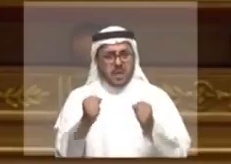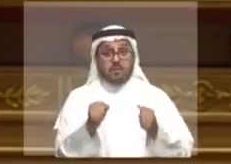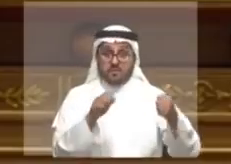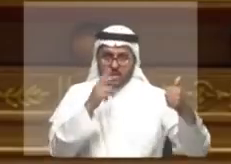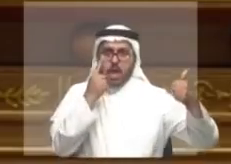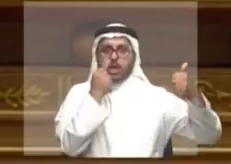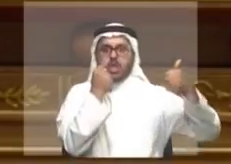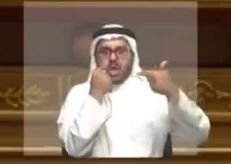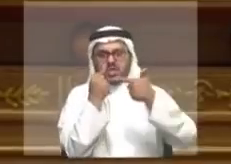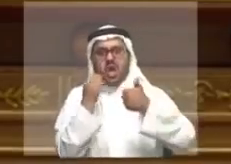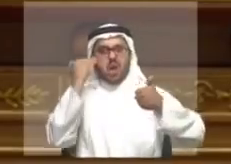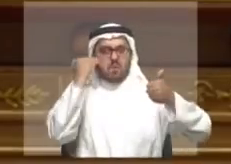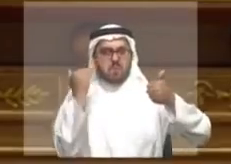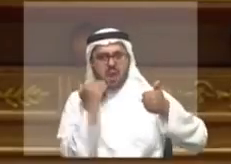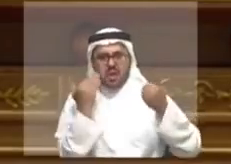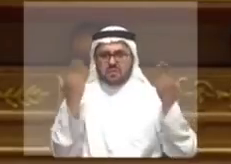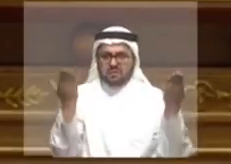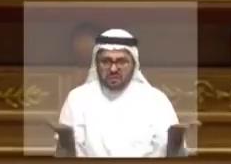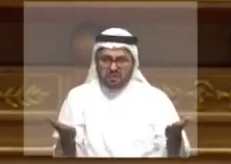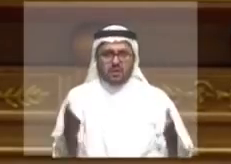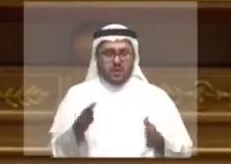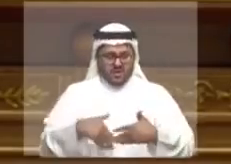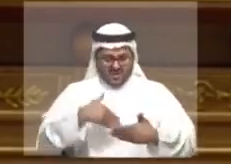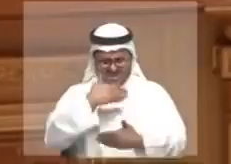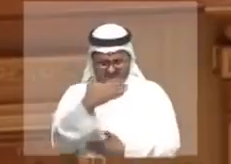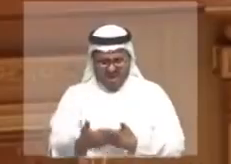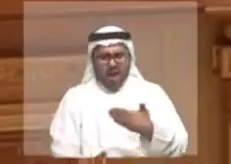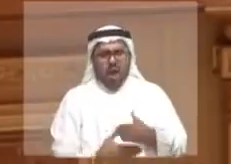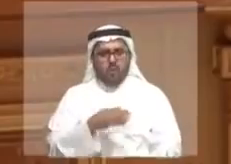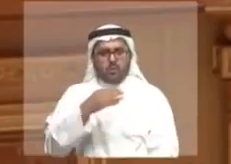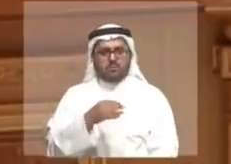برجالها ونسائها طامحة